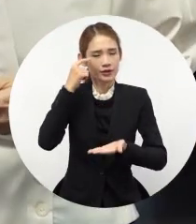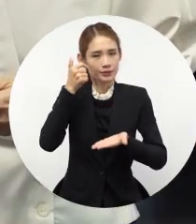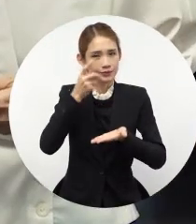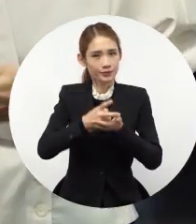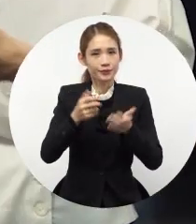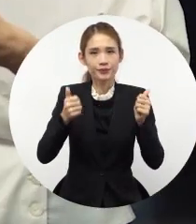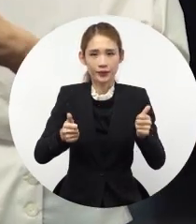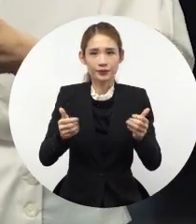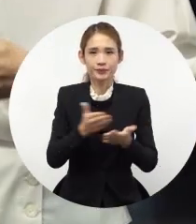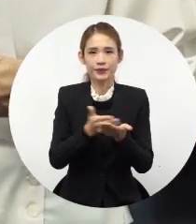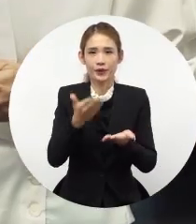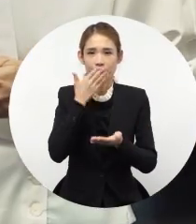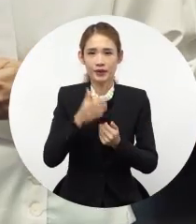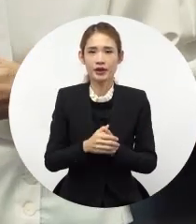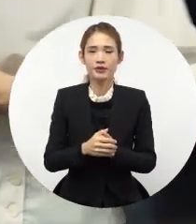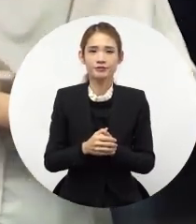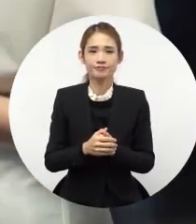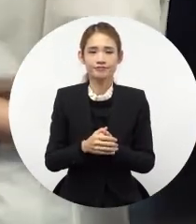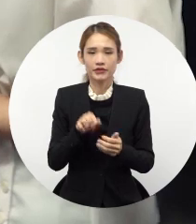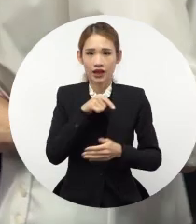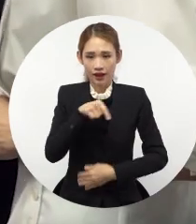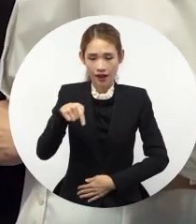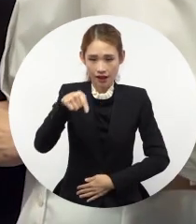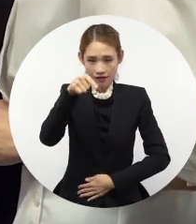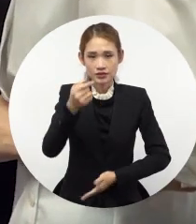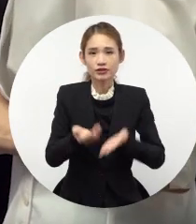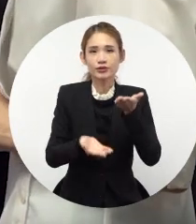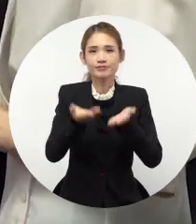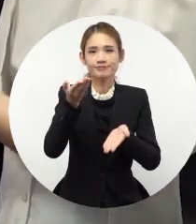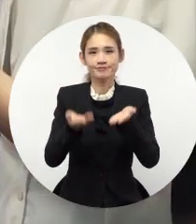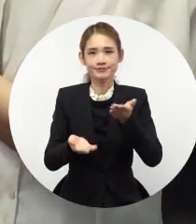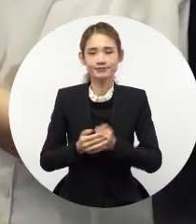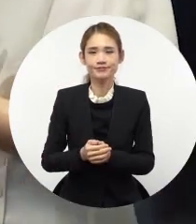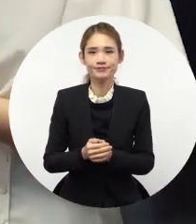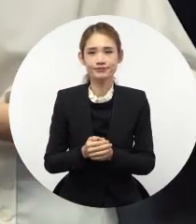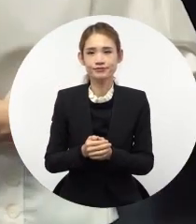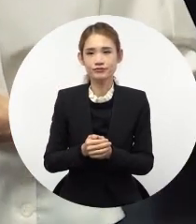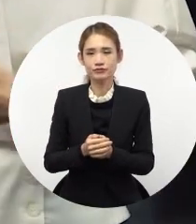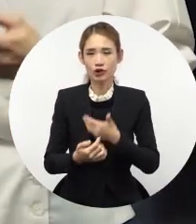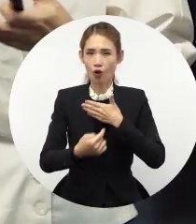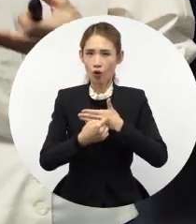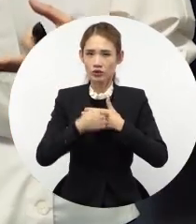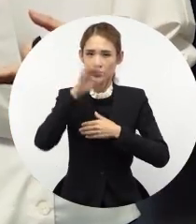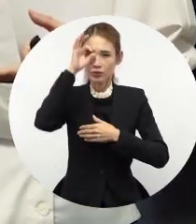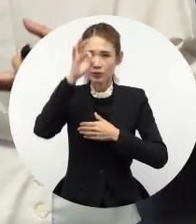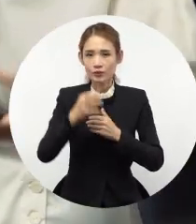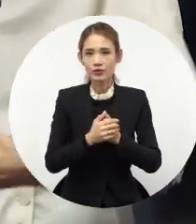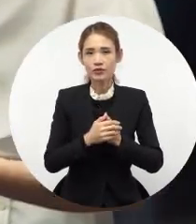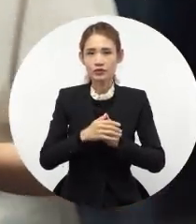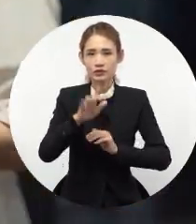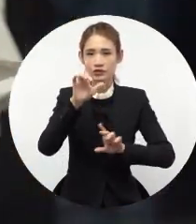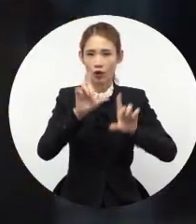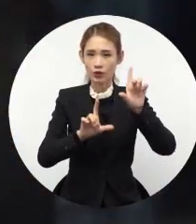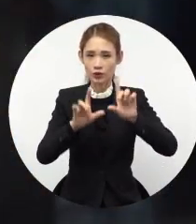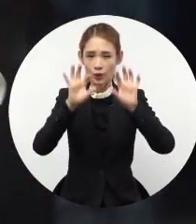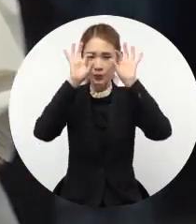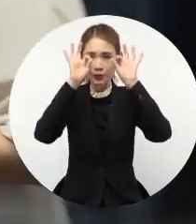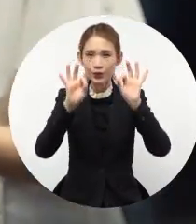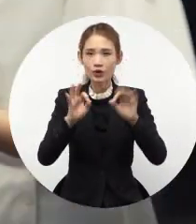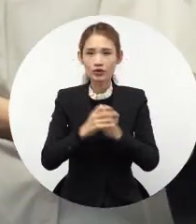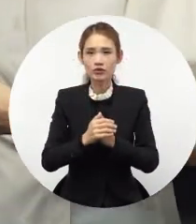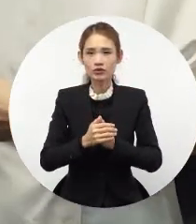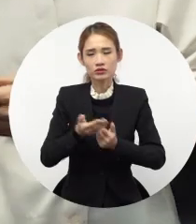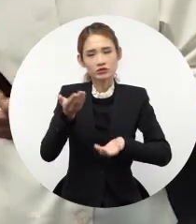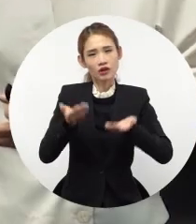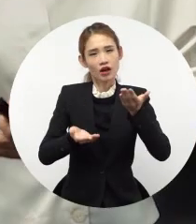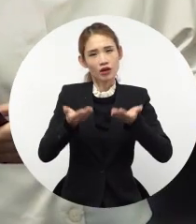쉽게 판가름하실 수 있을 것 같고요. 간접 차별 보겠습니다. 간접 차별은요, 겉으로 봤을 때, 형식적으로